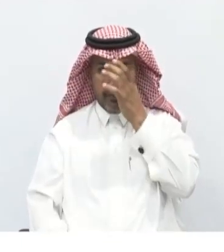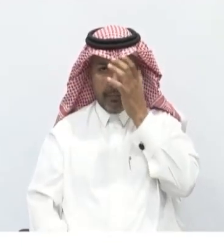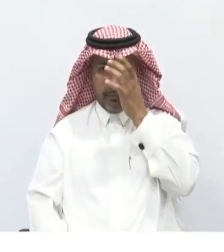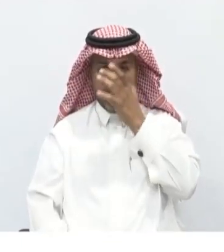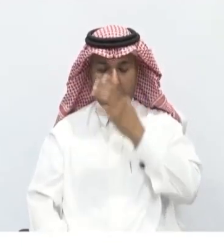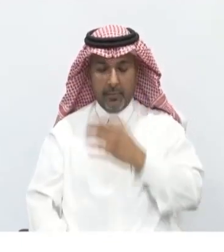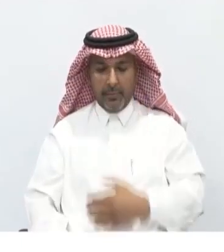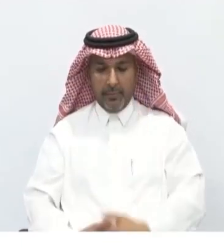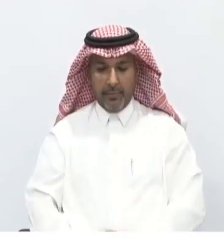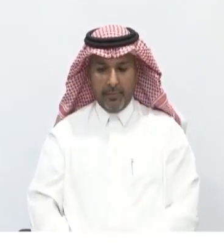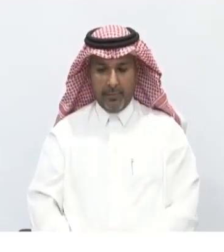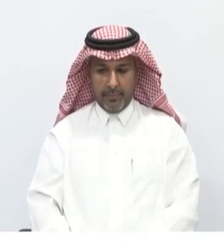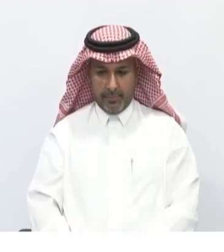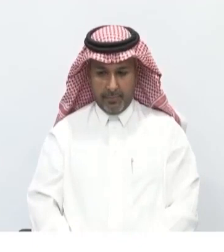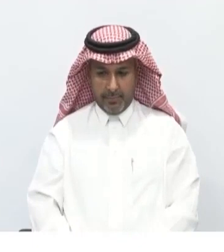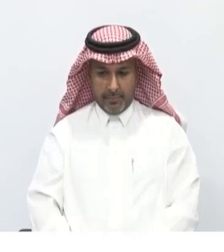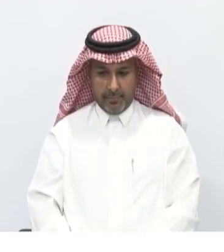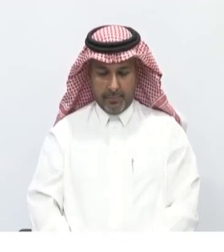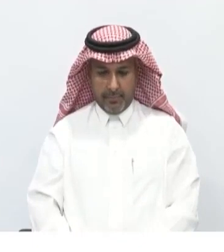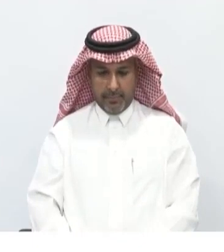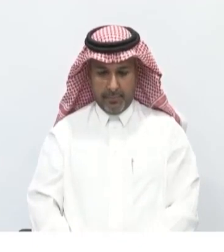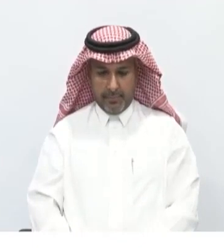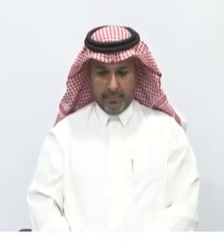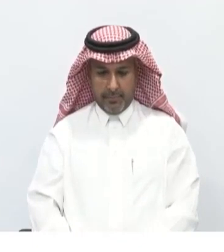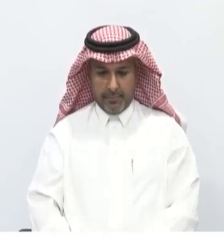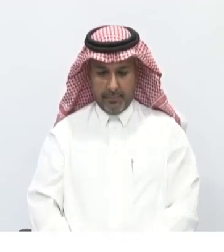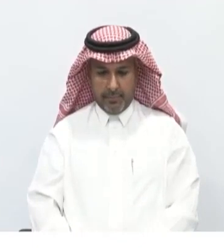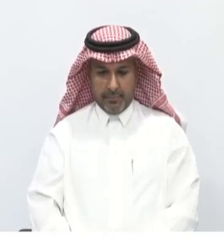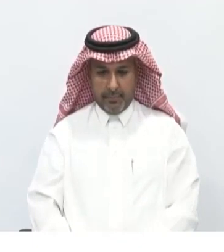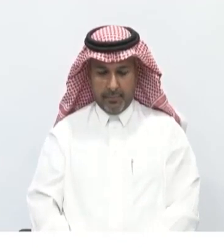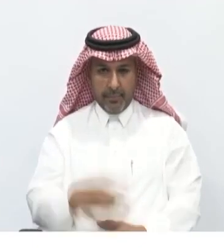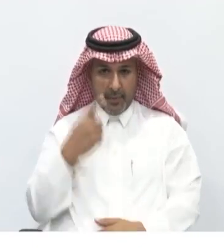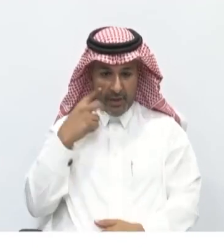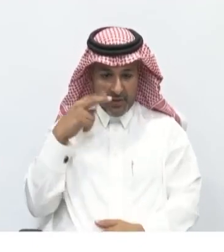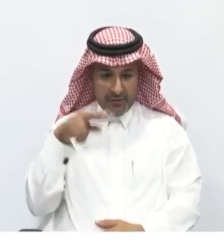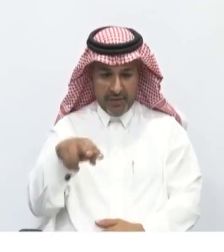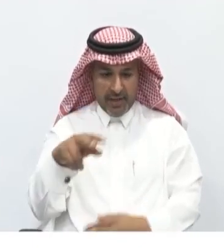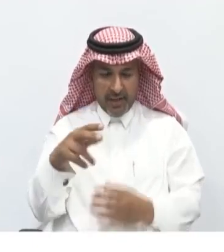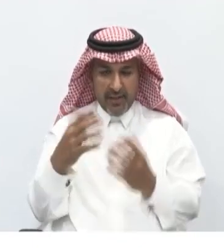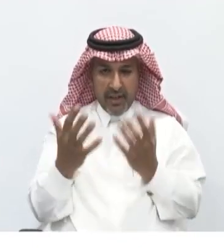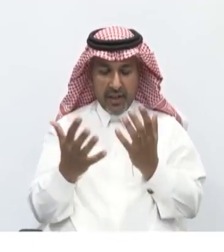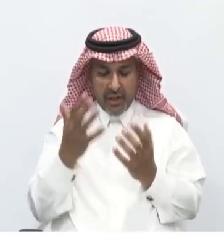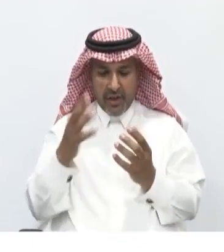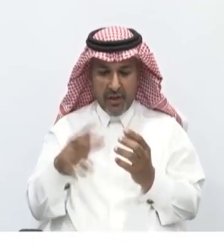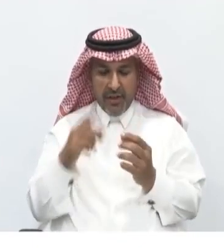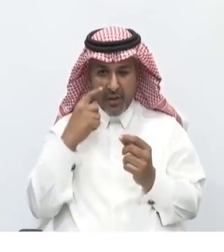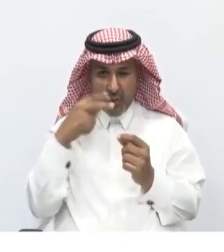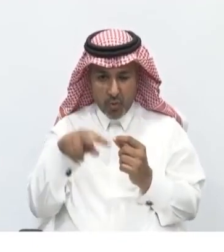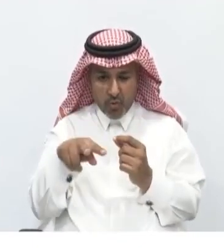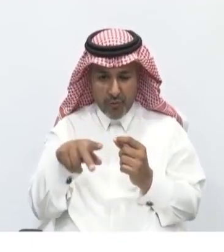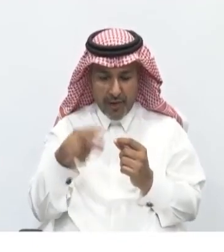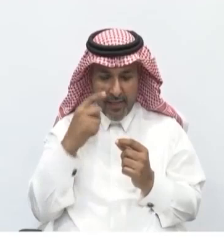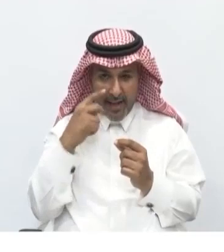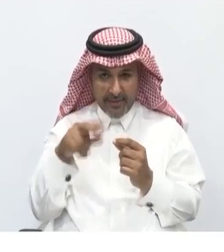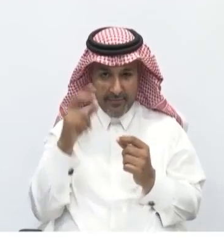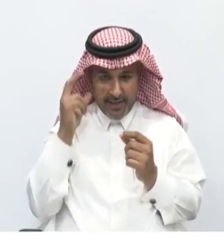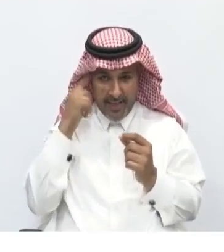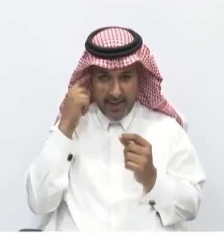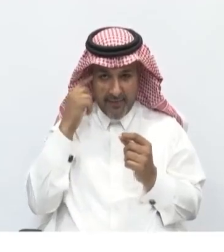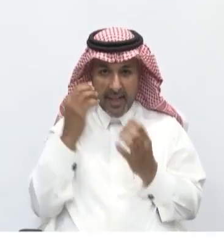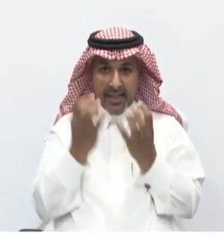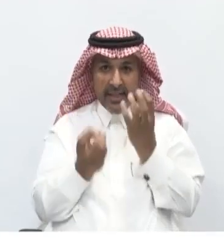الموزونه يعني يوضح لدينا الشكل التالي والفيديو التالي تفاعل